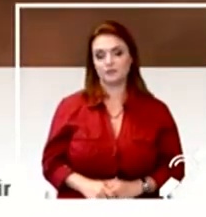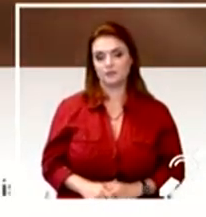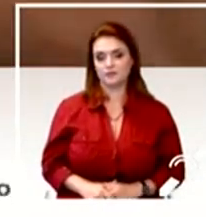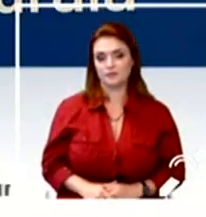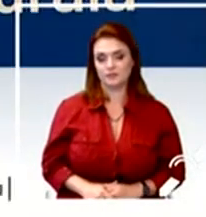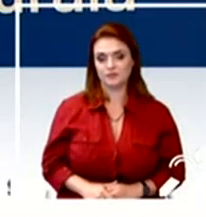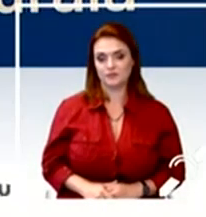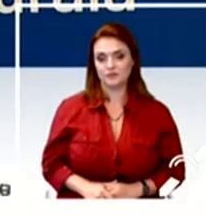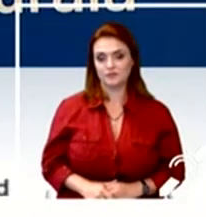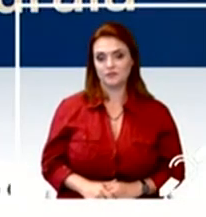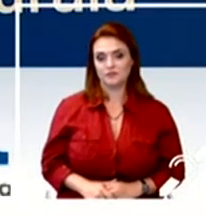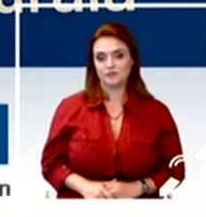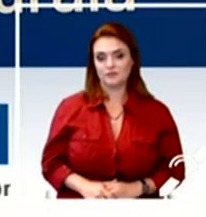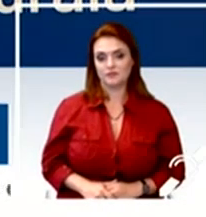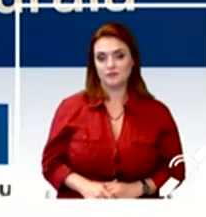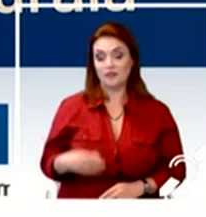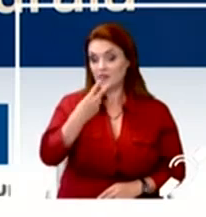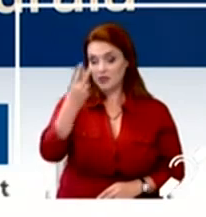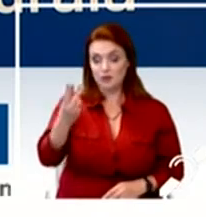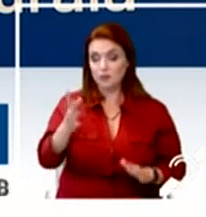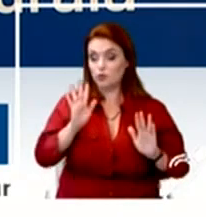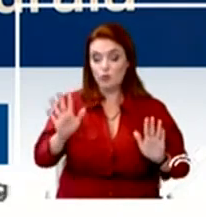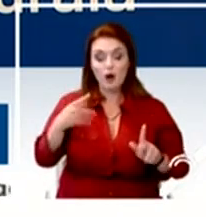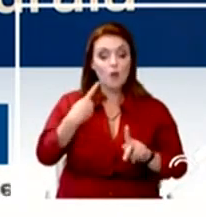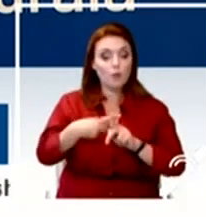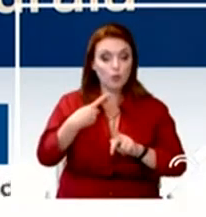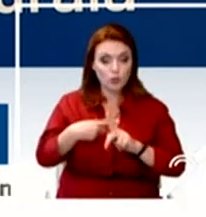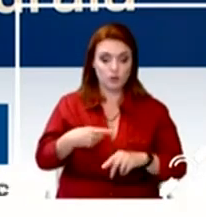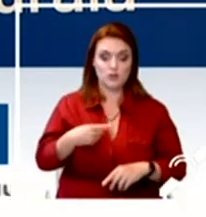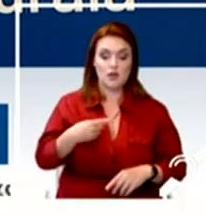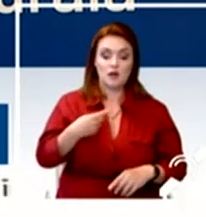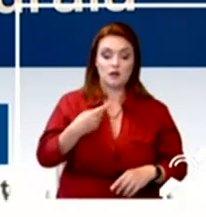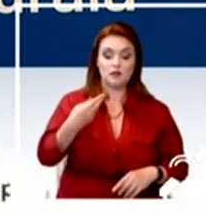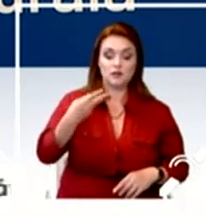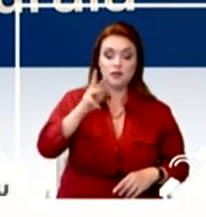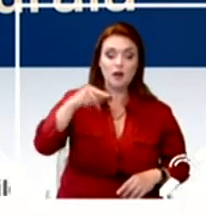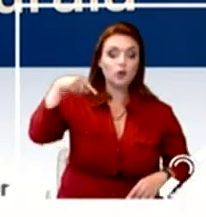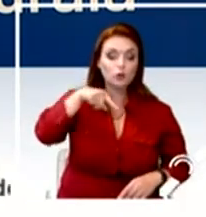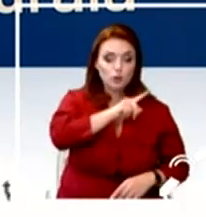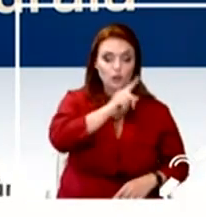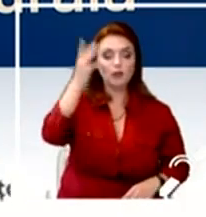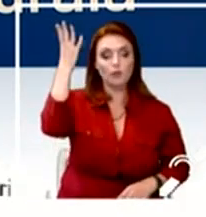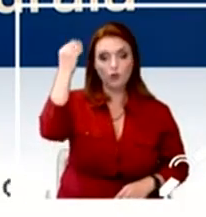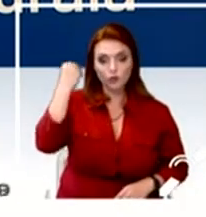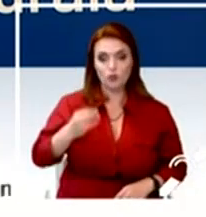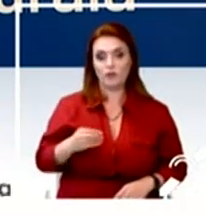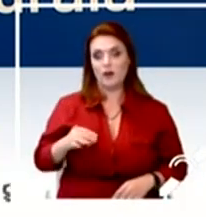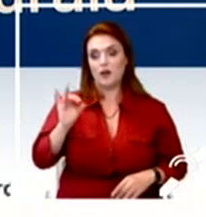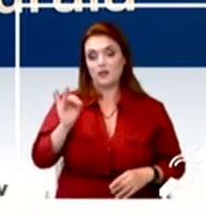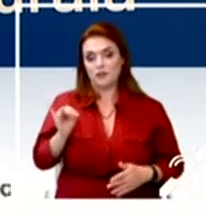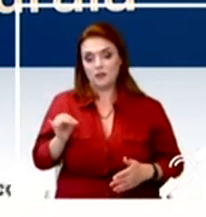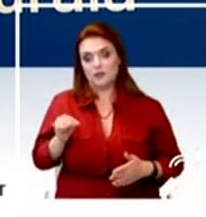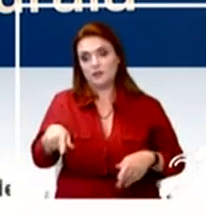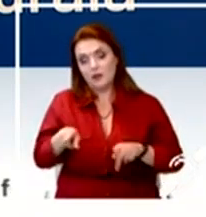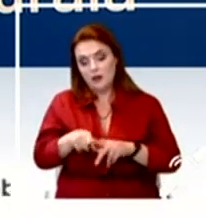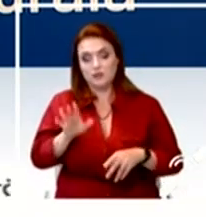Republica Moldova. Vedem o plus valoare atât pentru economia națională, pentru locuri de muncă mai reziliente, dar